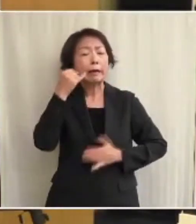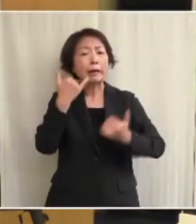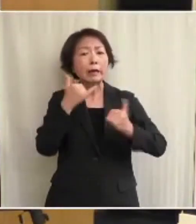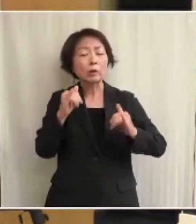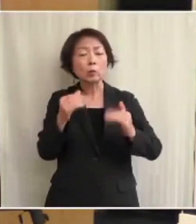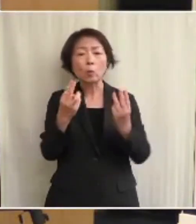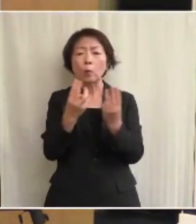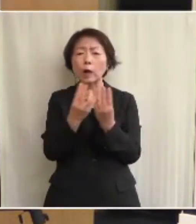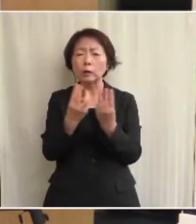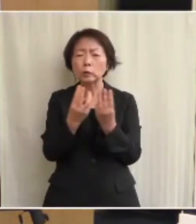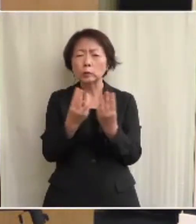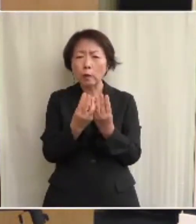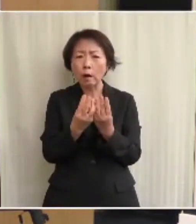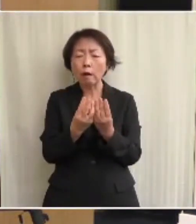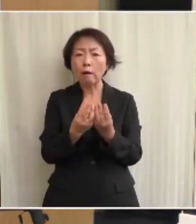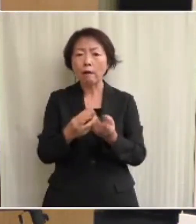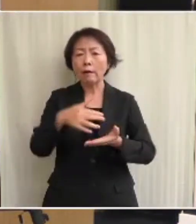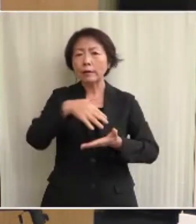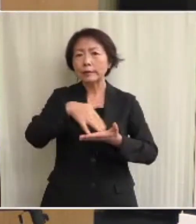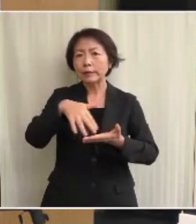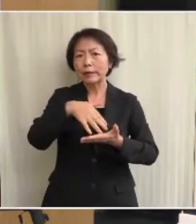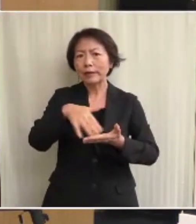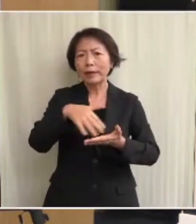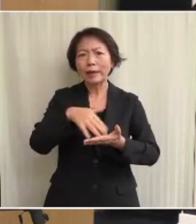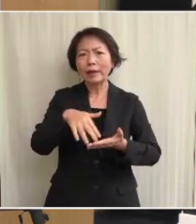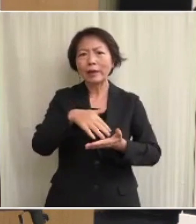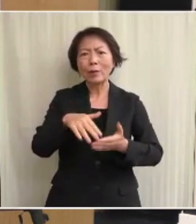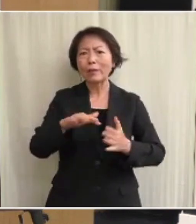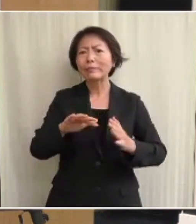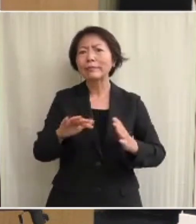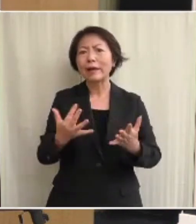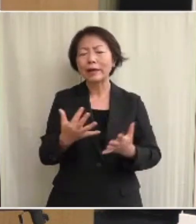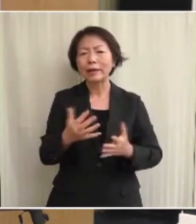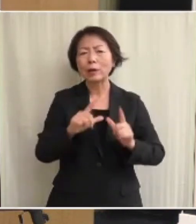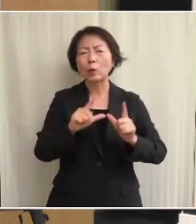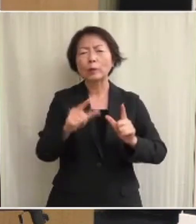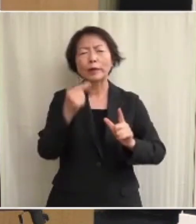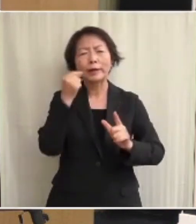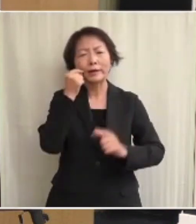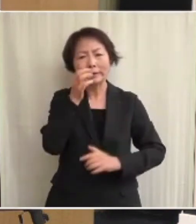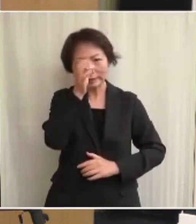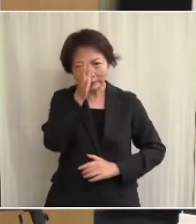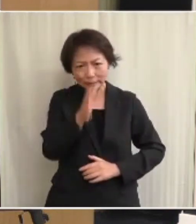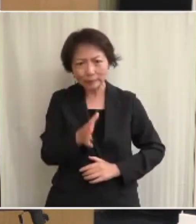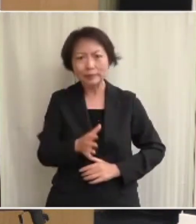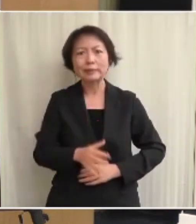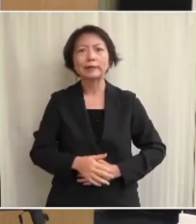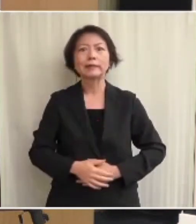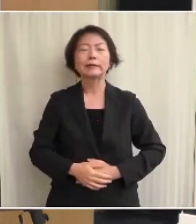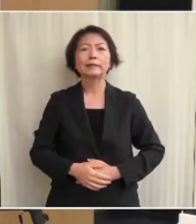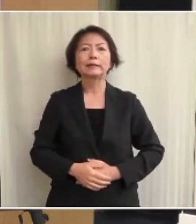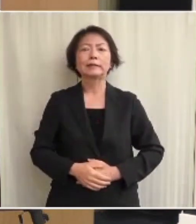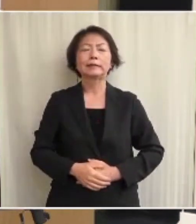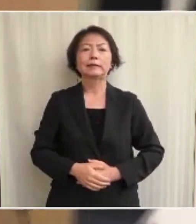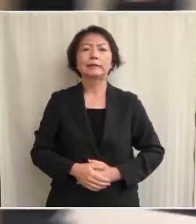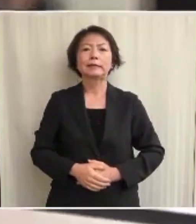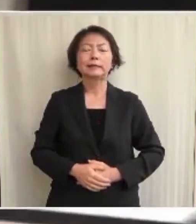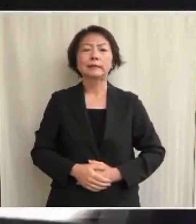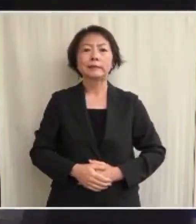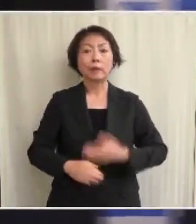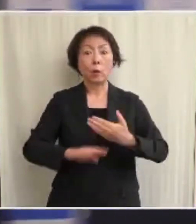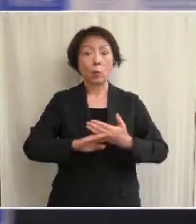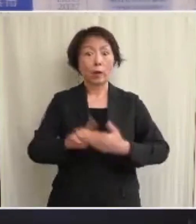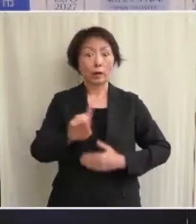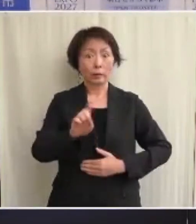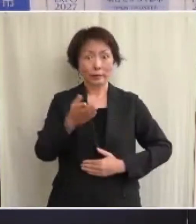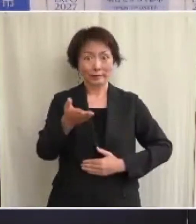ございますが、ちょっと集計が、ありませんでしたので申し訳ありません。 わかりました、ありがとうございます。 はい、それではその他い